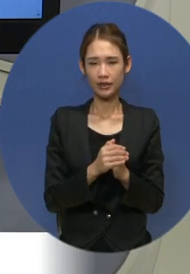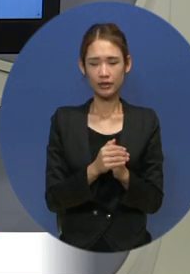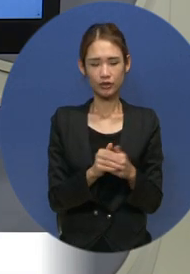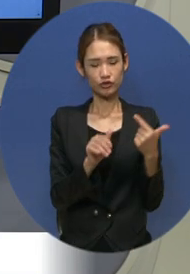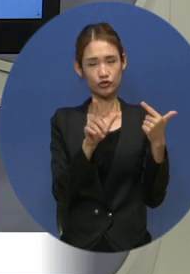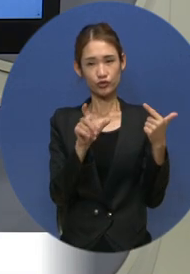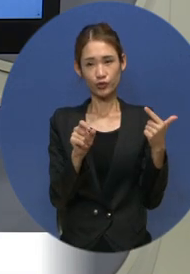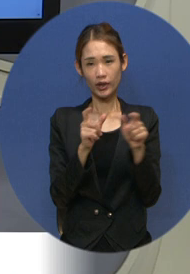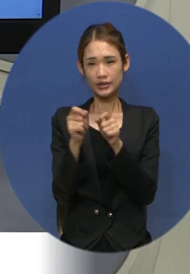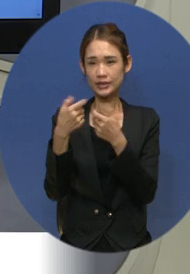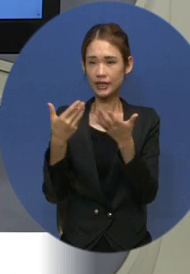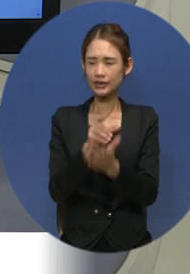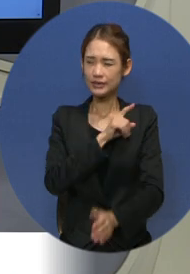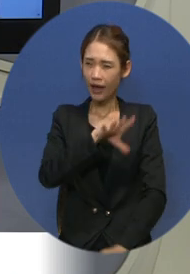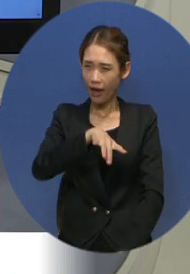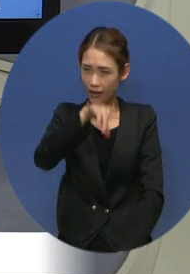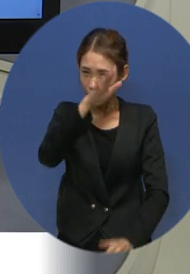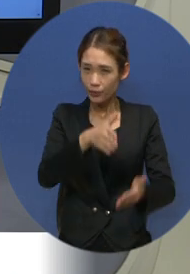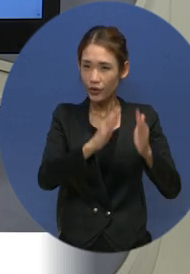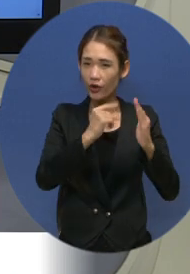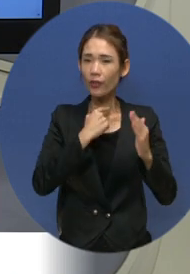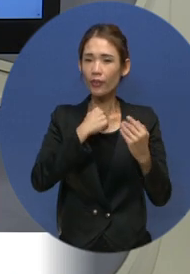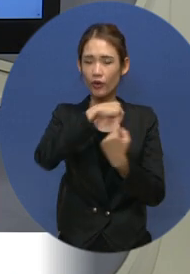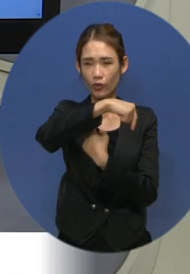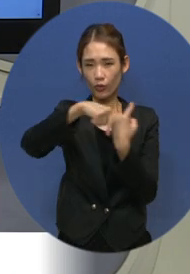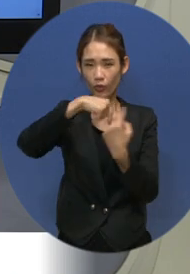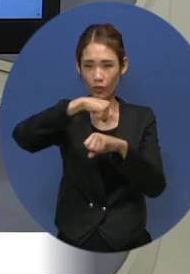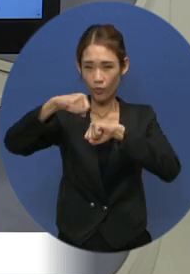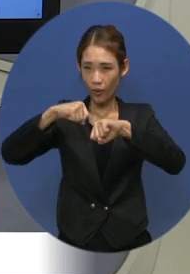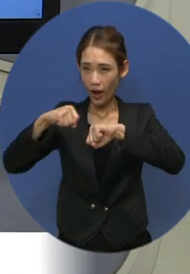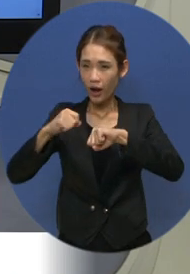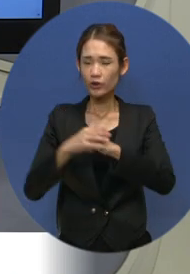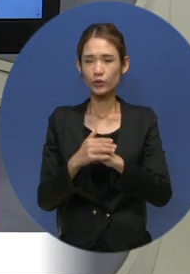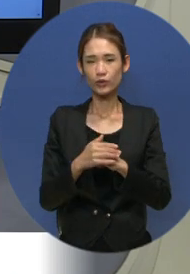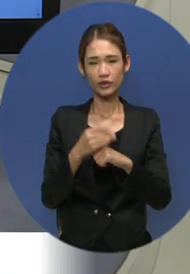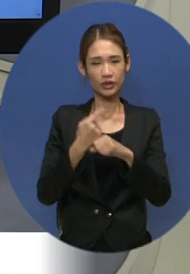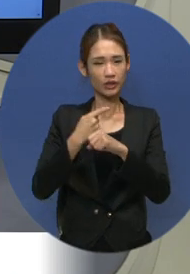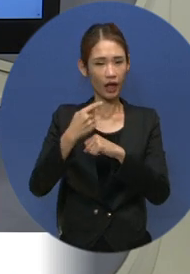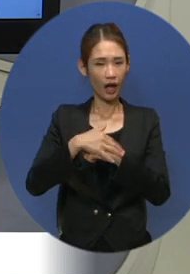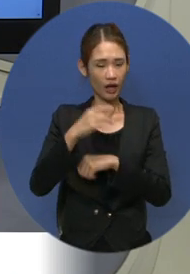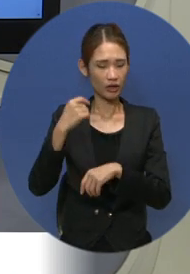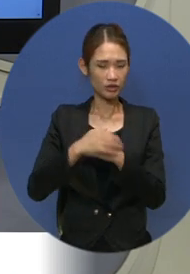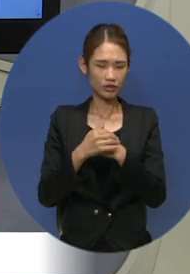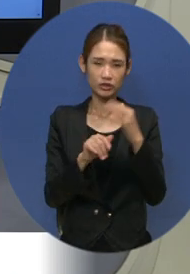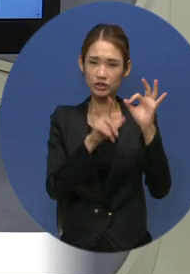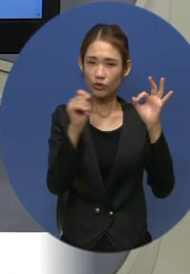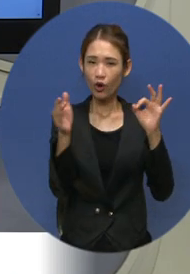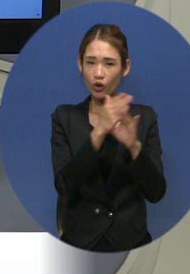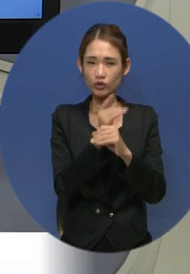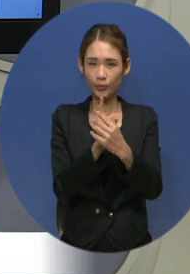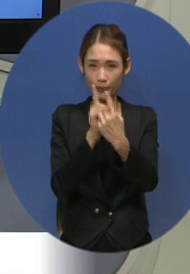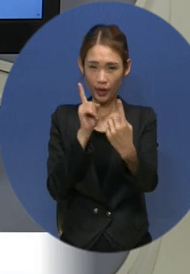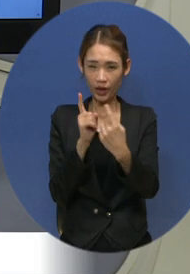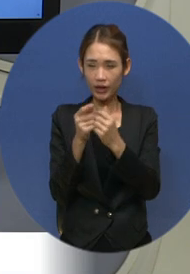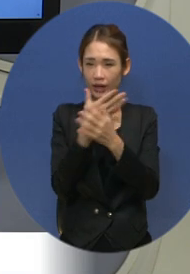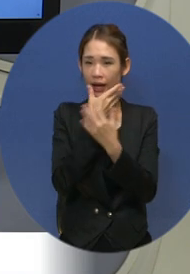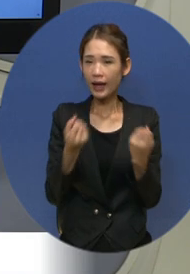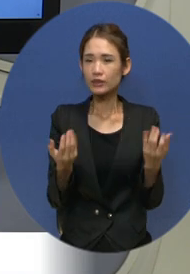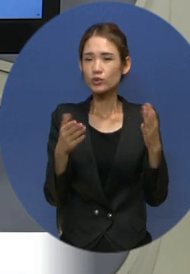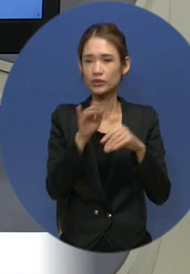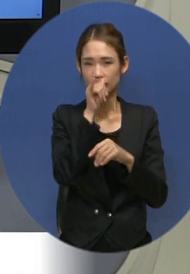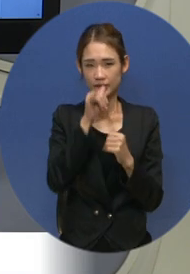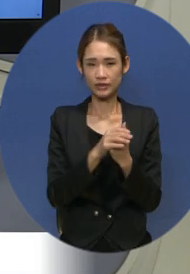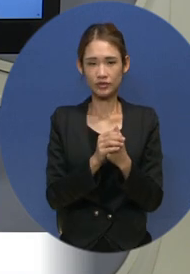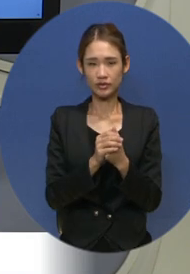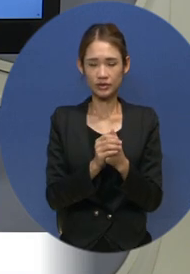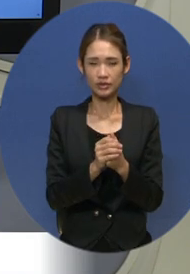6월 지자체 최초로 설립해 활동 중이며 다음달 중 비대면 개소식을 가질 예정입니다 또한